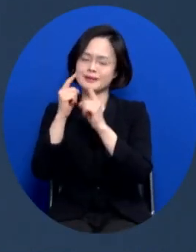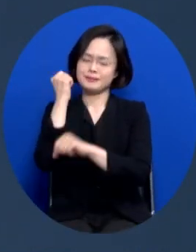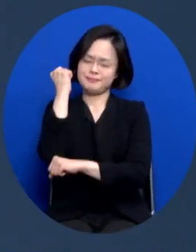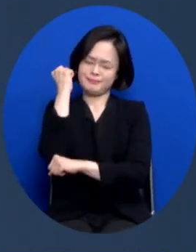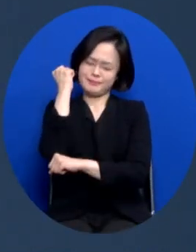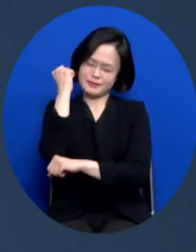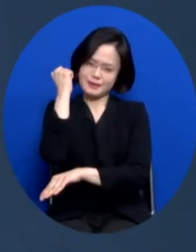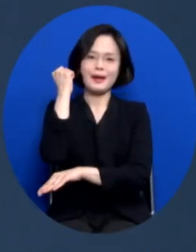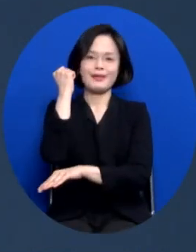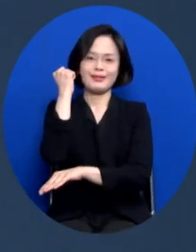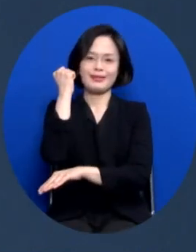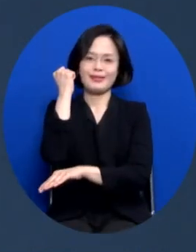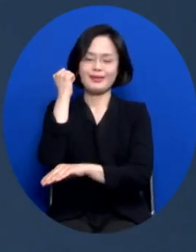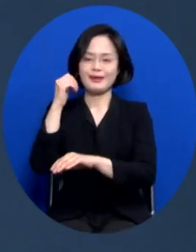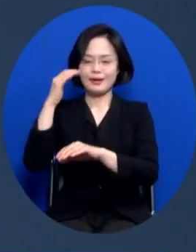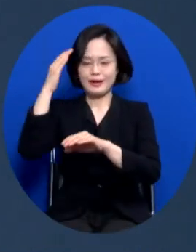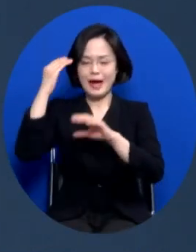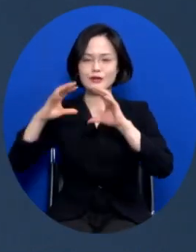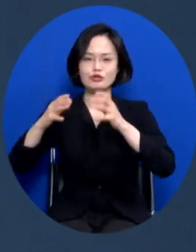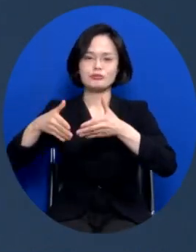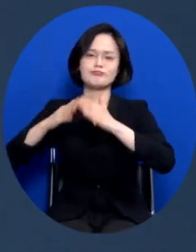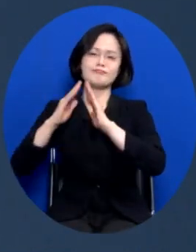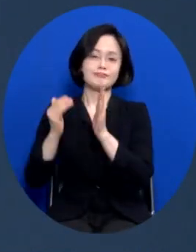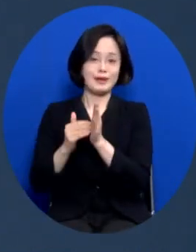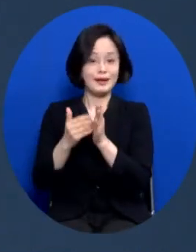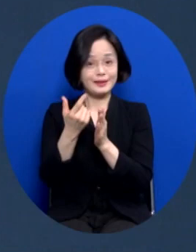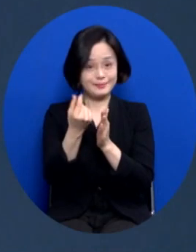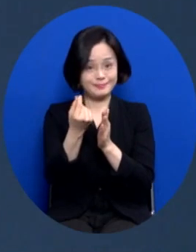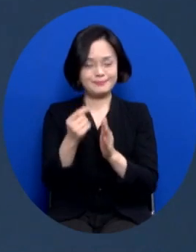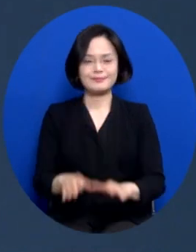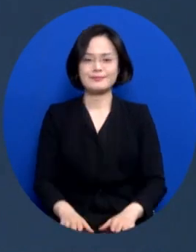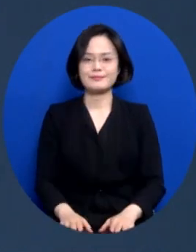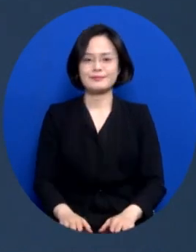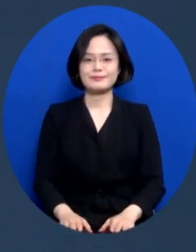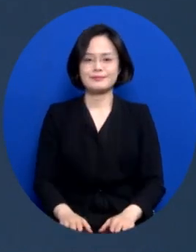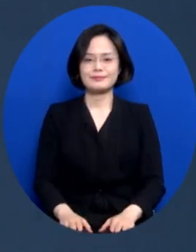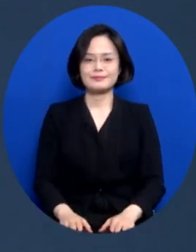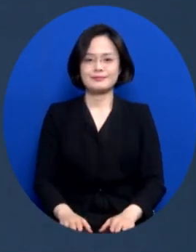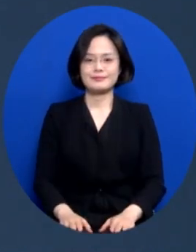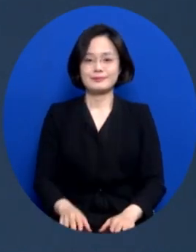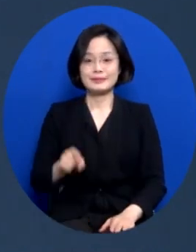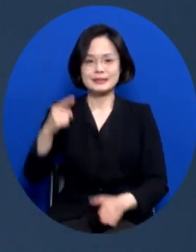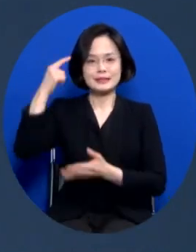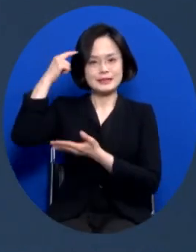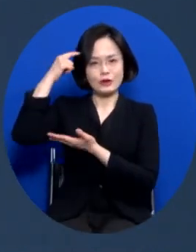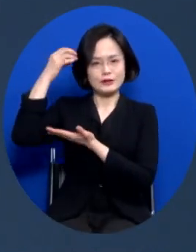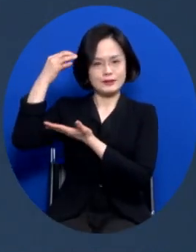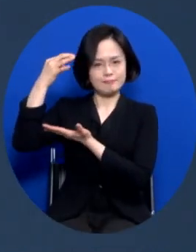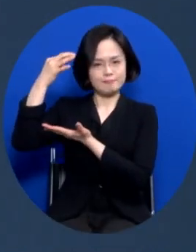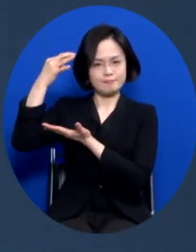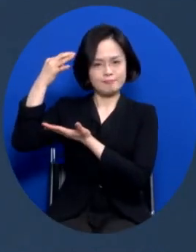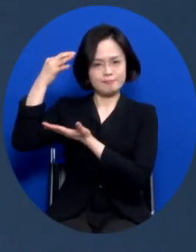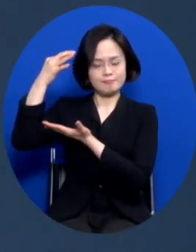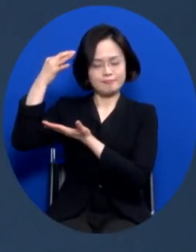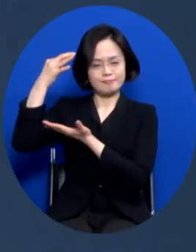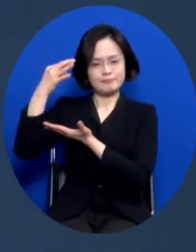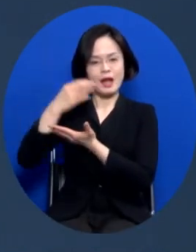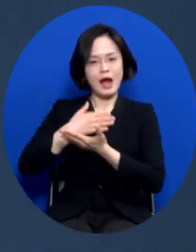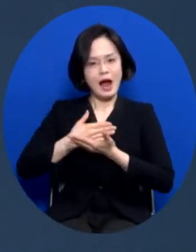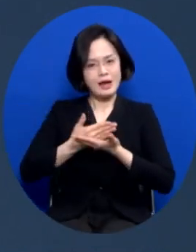세워진 것 아니겠습니까 그래서이 건국 이념을 좀 더 잘 알리기 위해서 1919